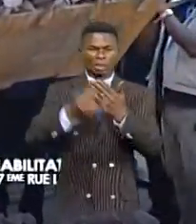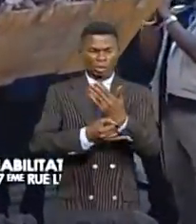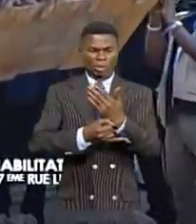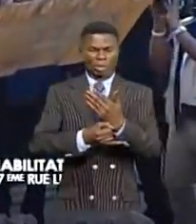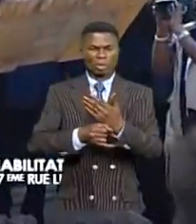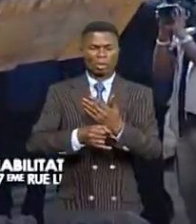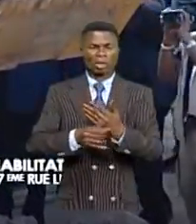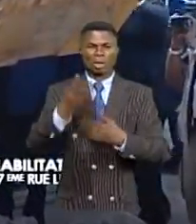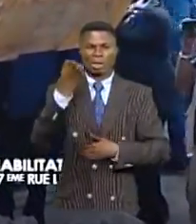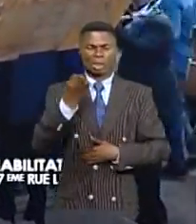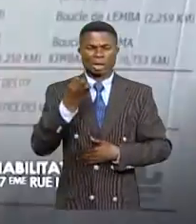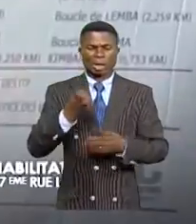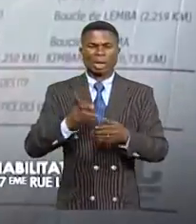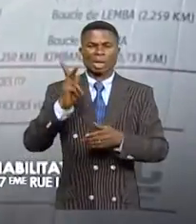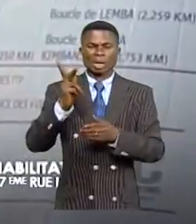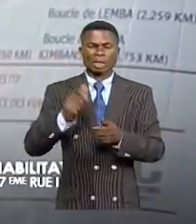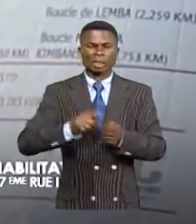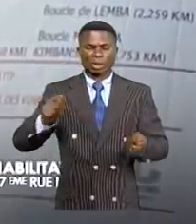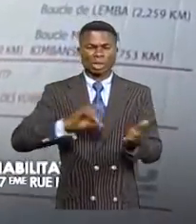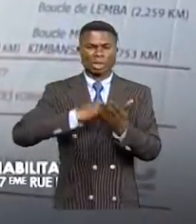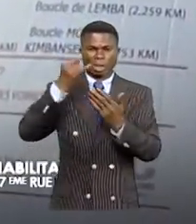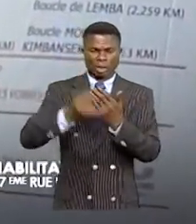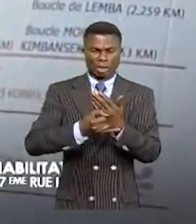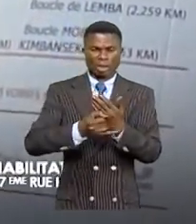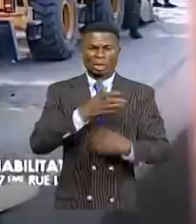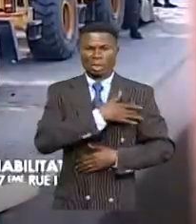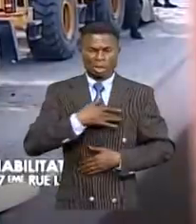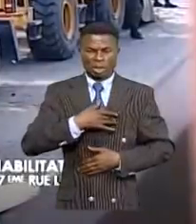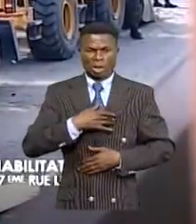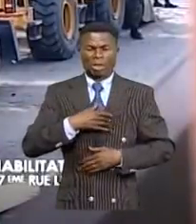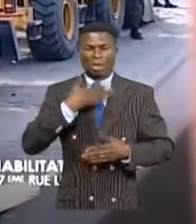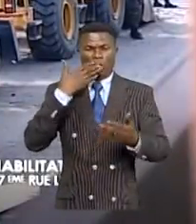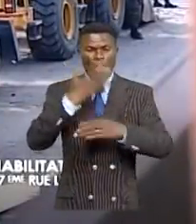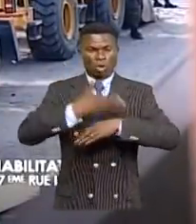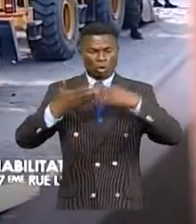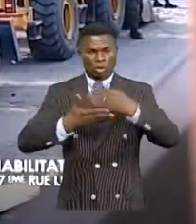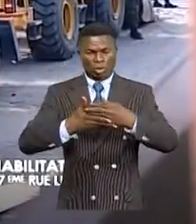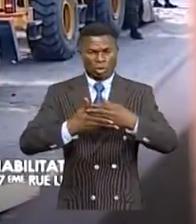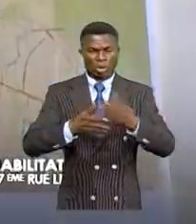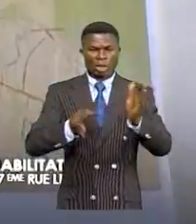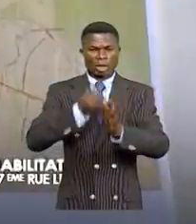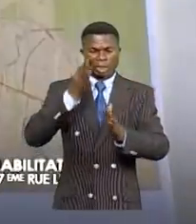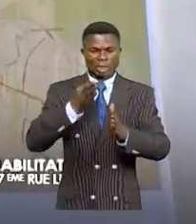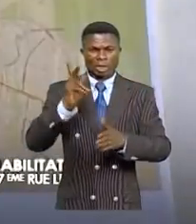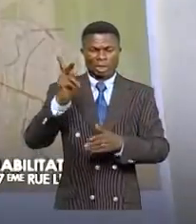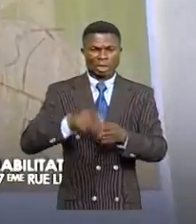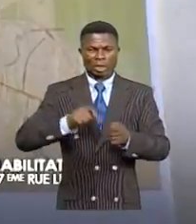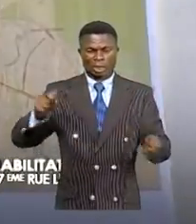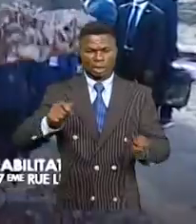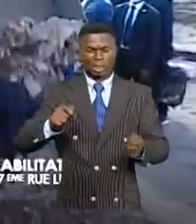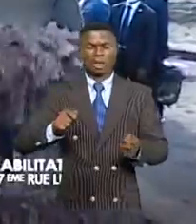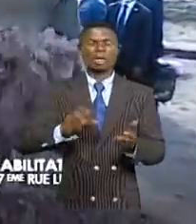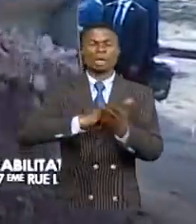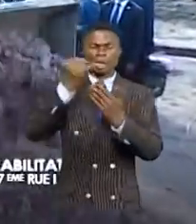Tshilegelou, 40 km de voirie, les projets dénommé Moderne Construction avec 13 km et un autre projet jumeau